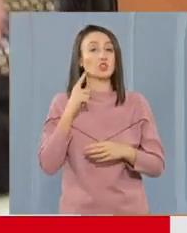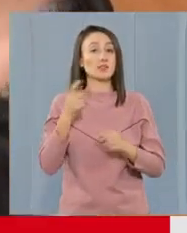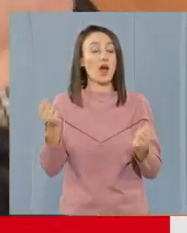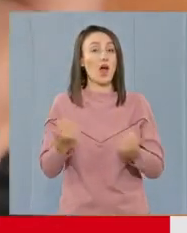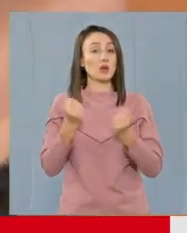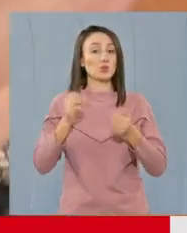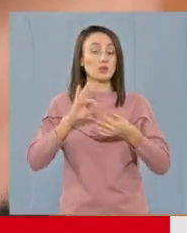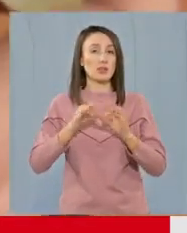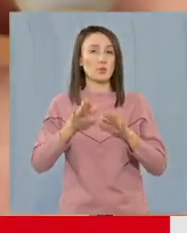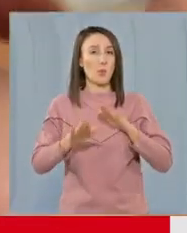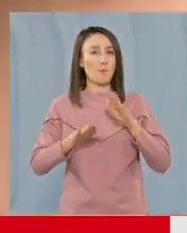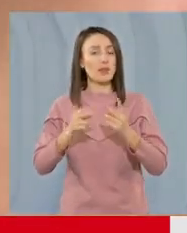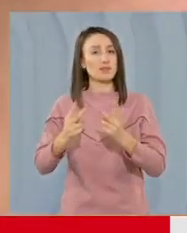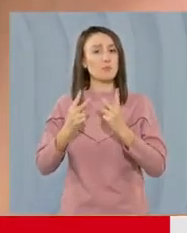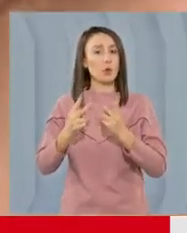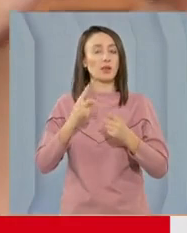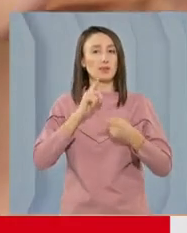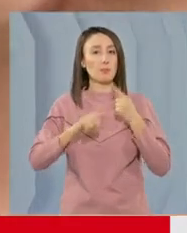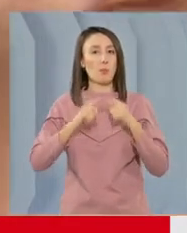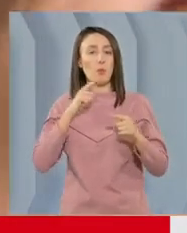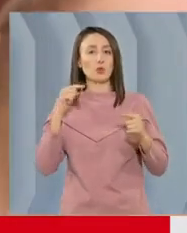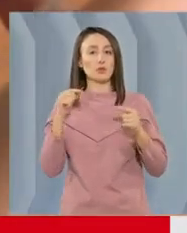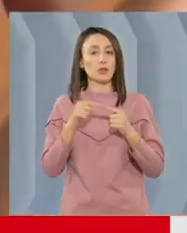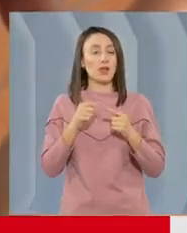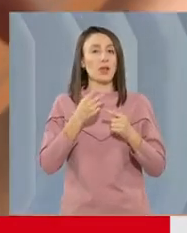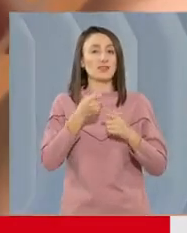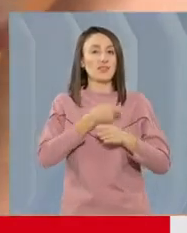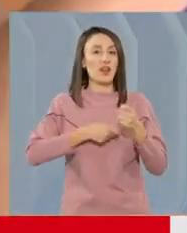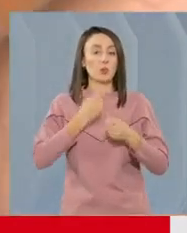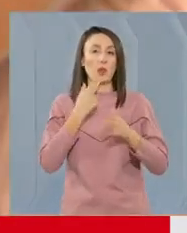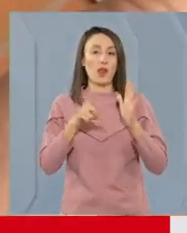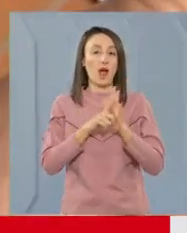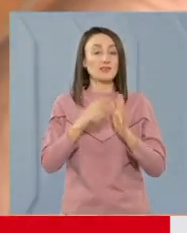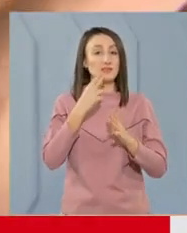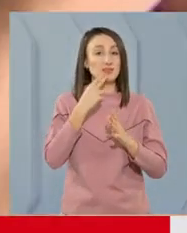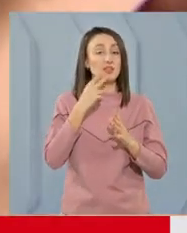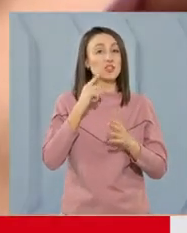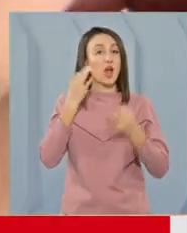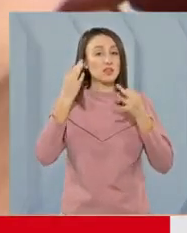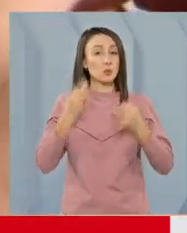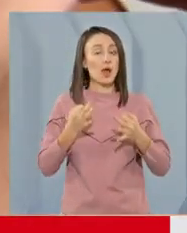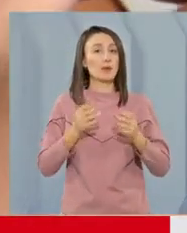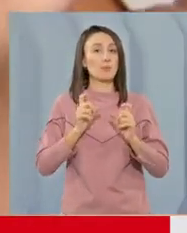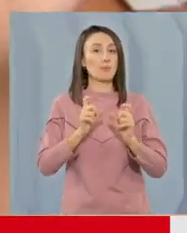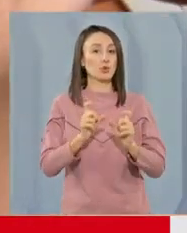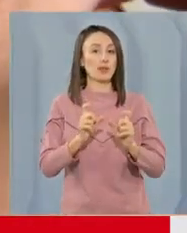acțiune reprezintă un pas semnificativ în combaterea traficului ilegal de țigări și în asigurarea securității publice în regiune.